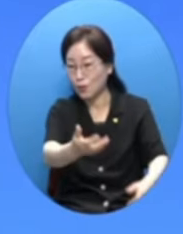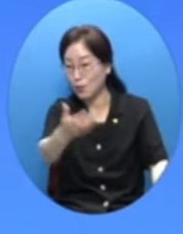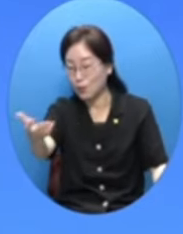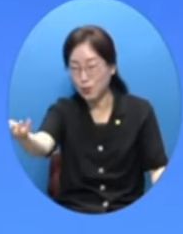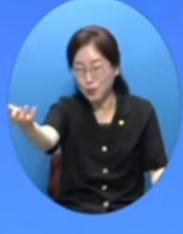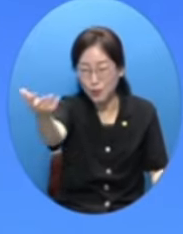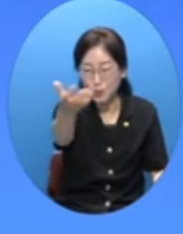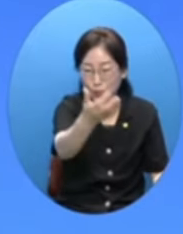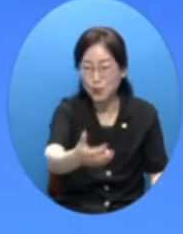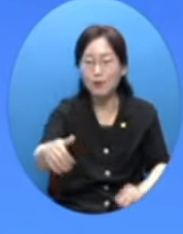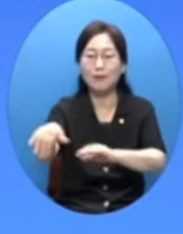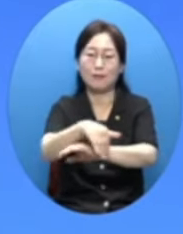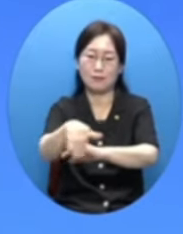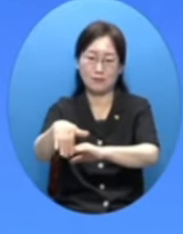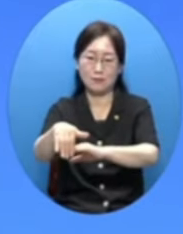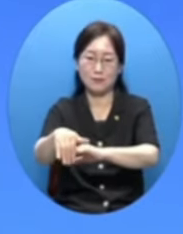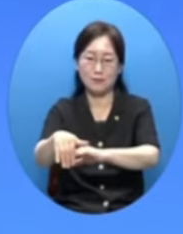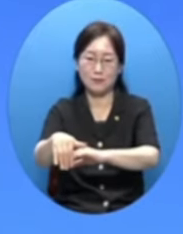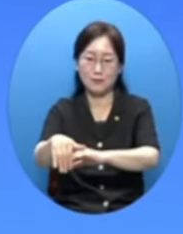북한전을 다니면서